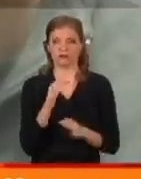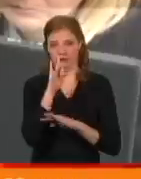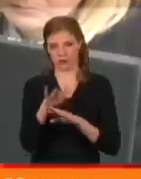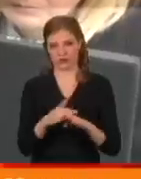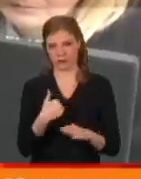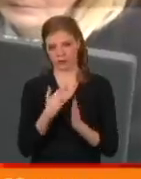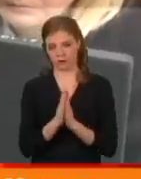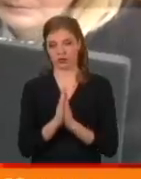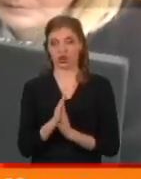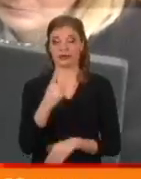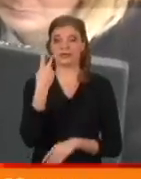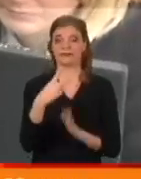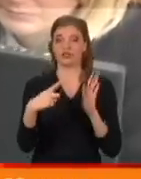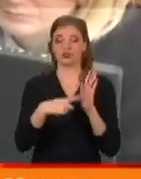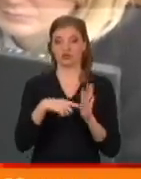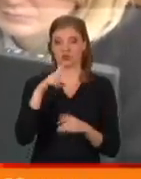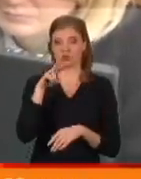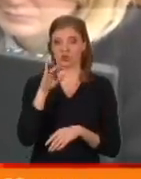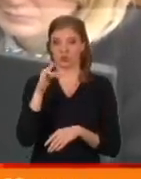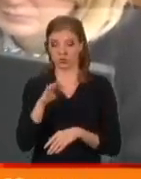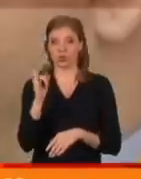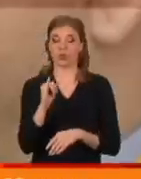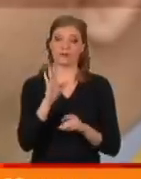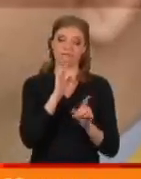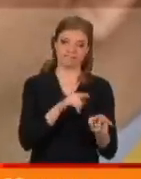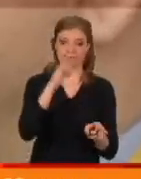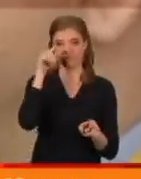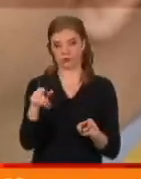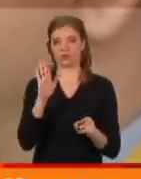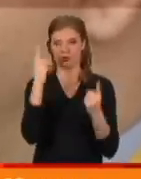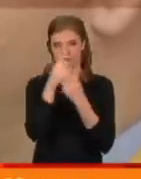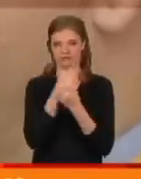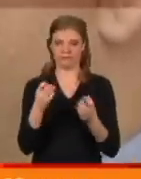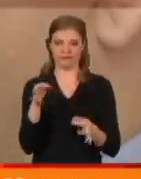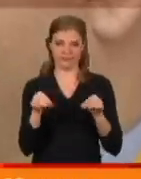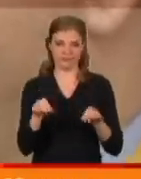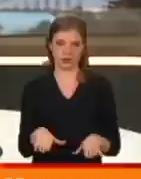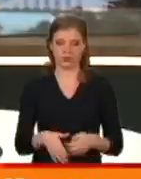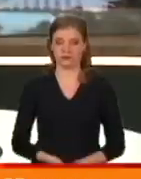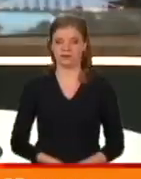пожалуйста. 26 лютого і Зайцевій, і Дронову суддя оголосить вирок.